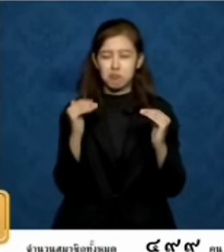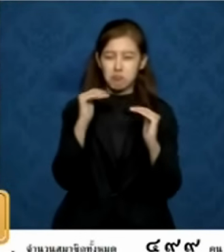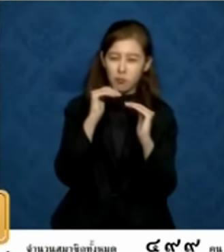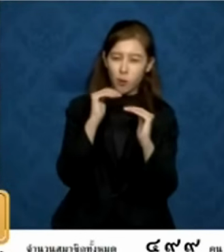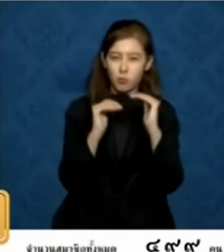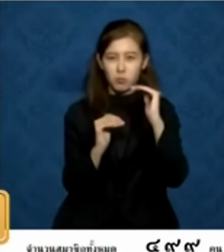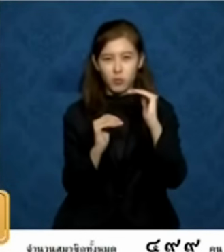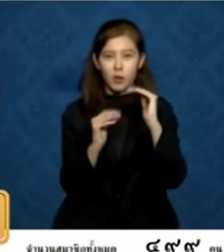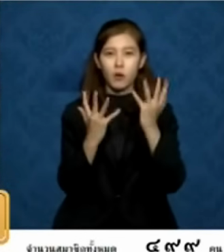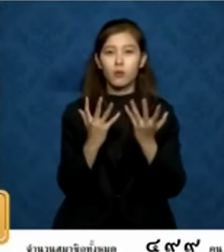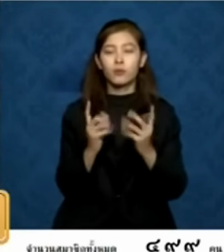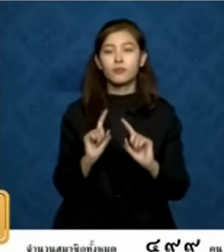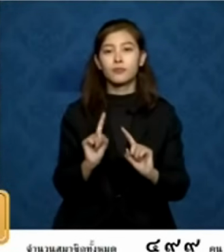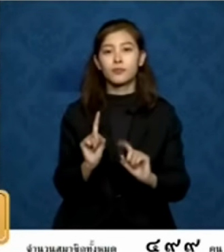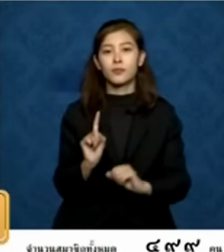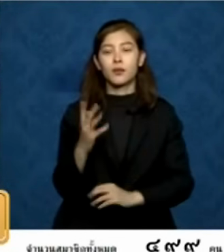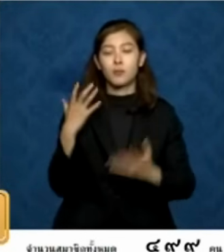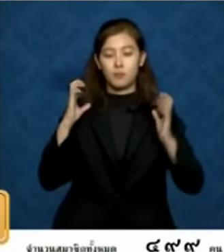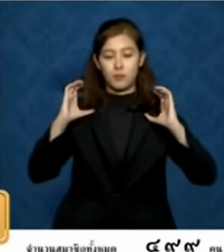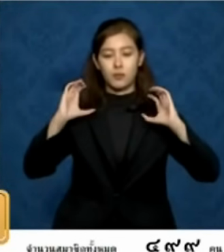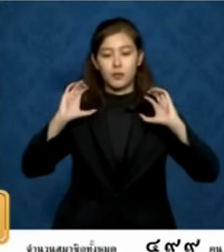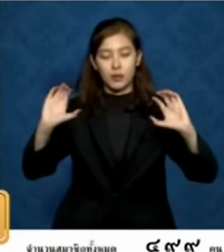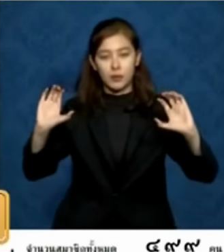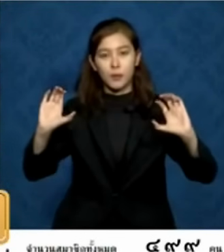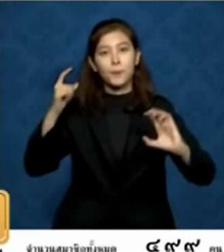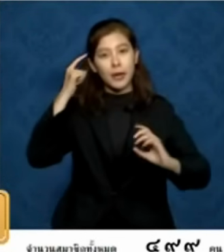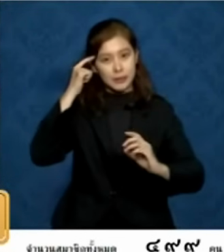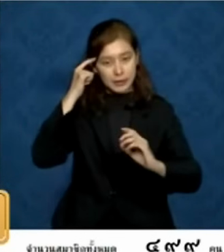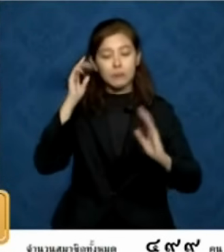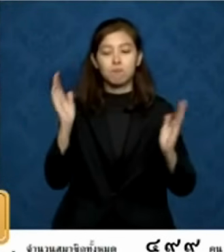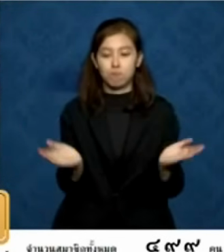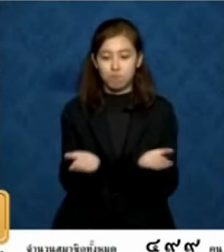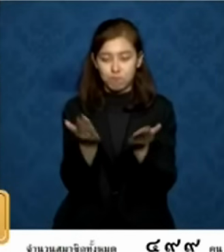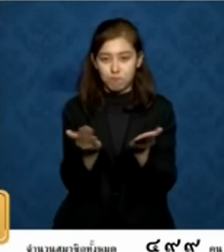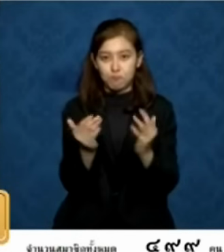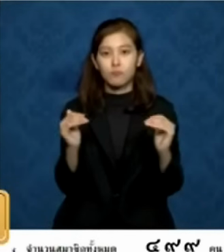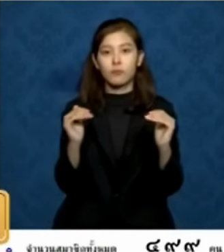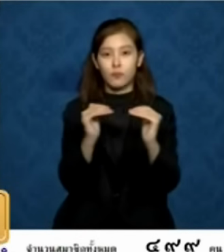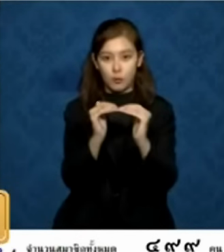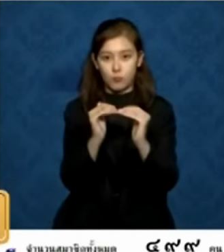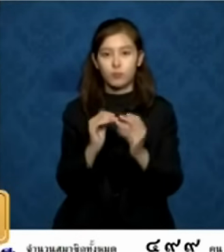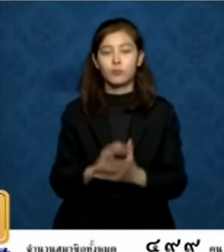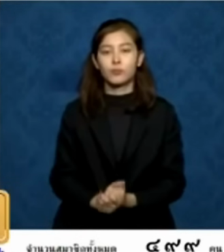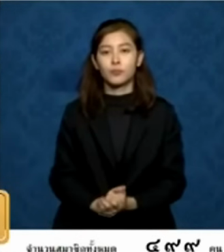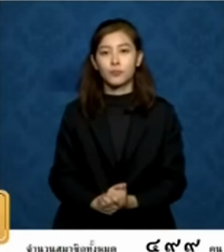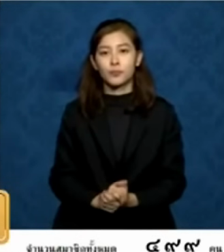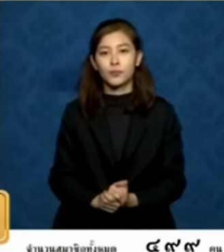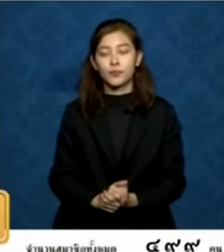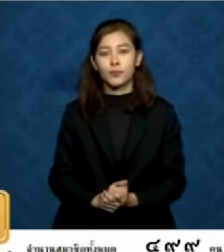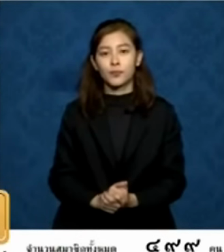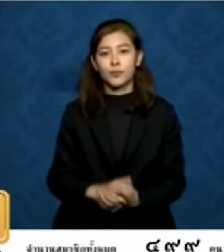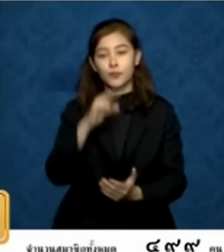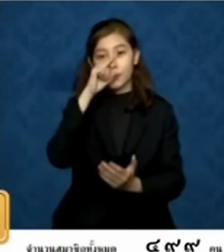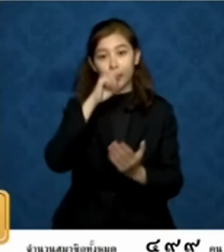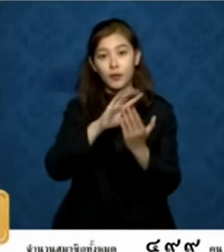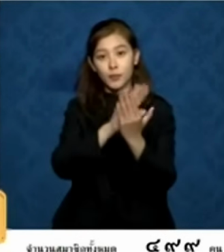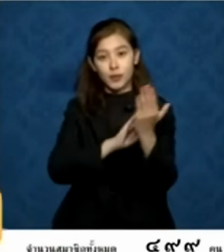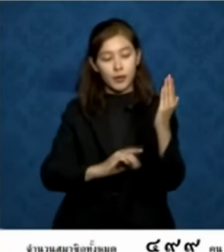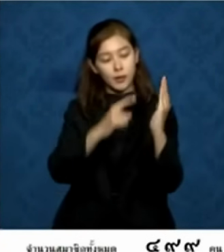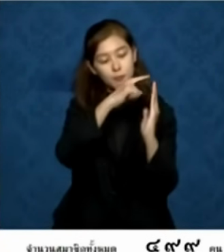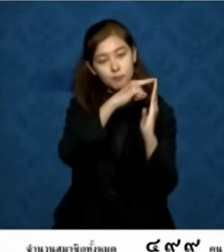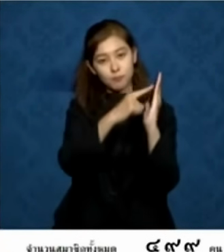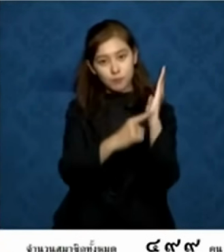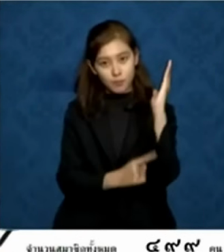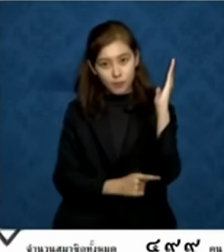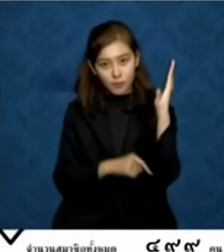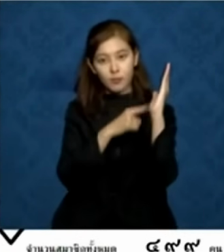รครอบคลุมทั้งความมั่นคงทางด้านกายภาพเช่นการดูแลด้านชายแดนและชายฝั่งทะเลพั